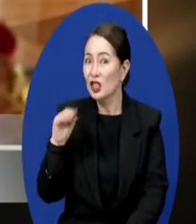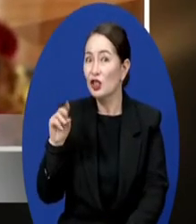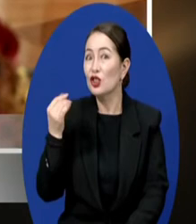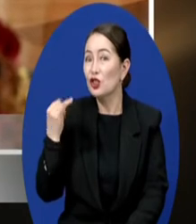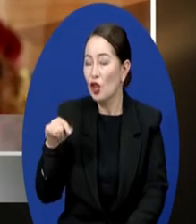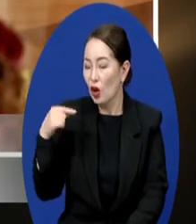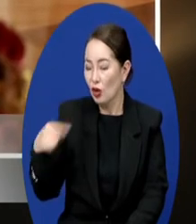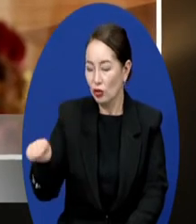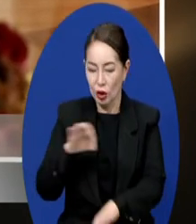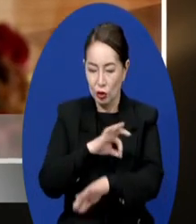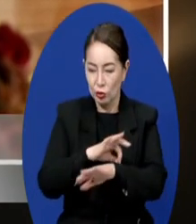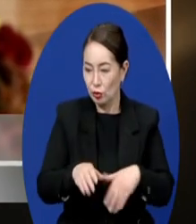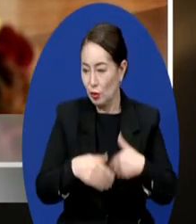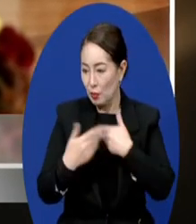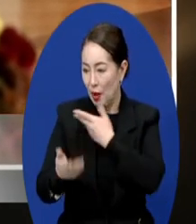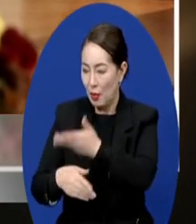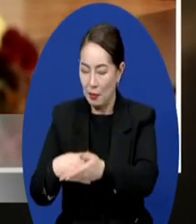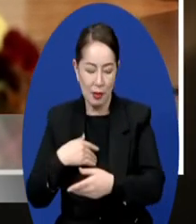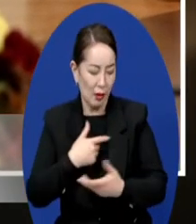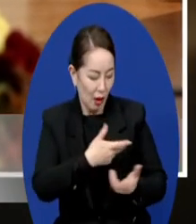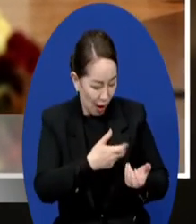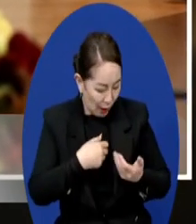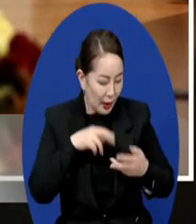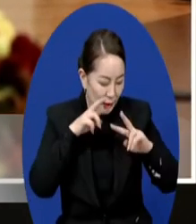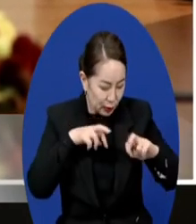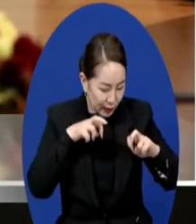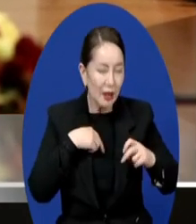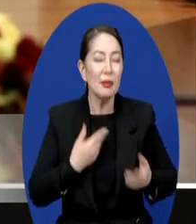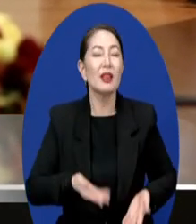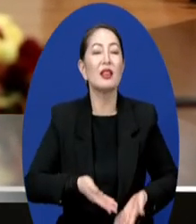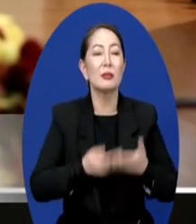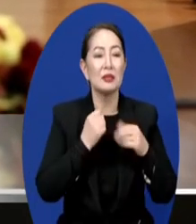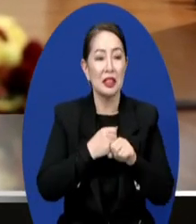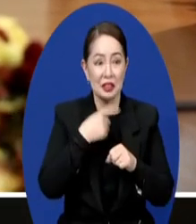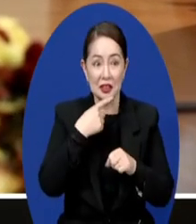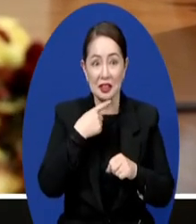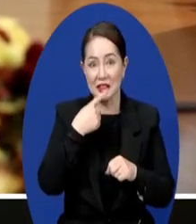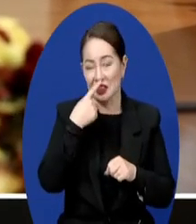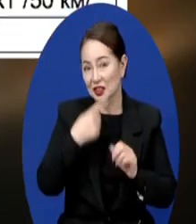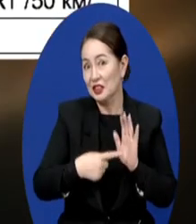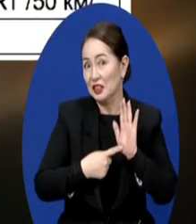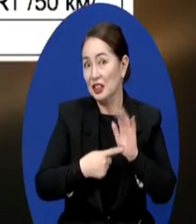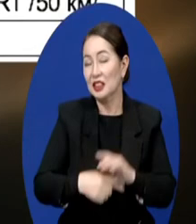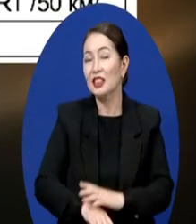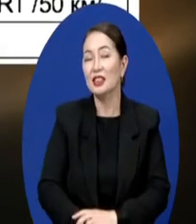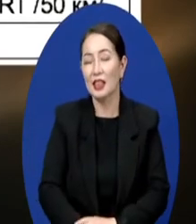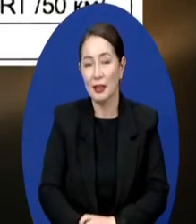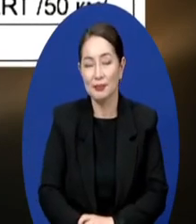хэрэгжүүлж байгаа төслүүдийг хамтран хэрэгжүүлэх боломжийг судалж дэмжин ажиллахаан илэрхийллээ.